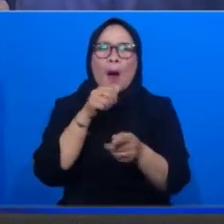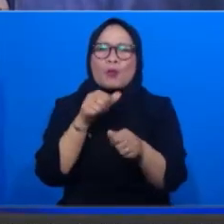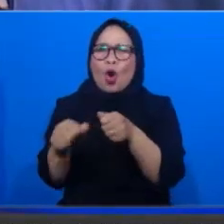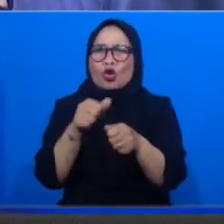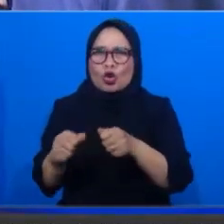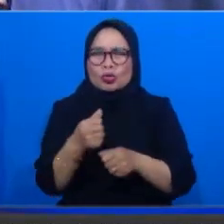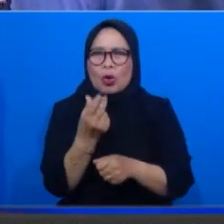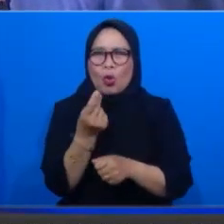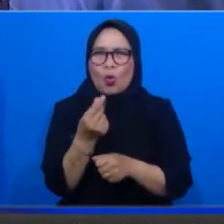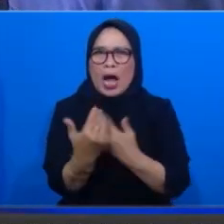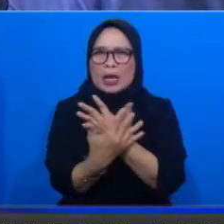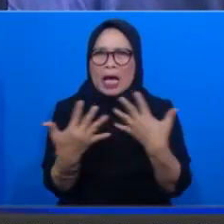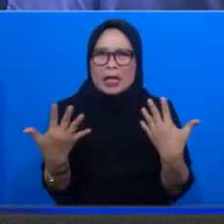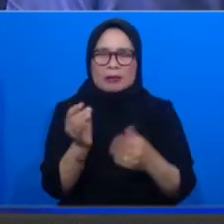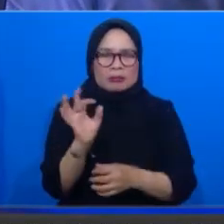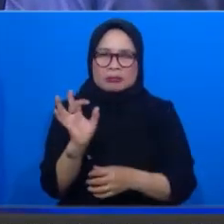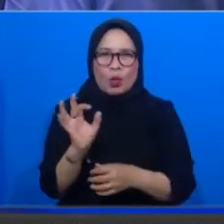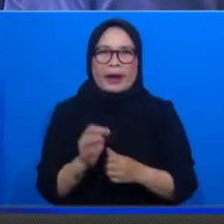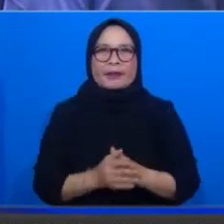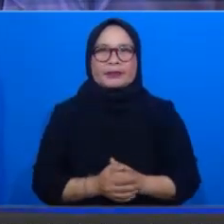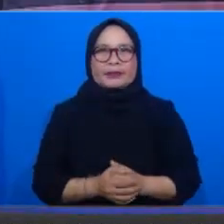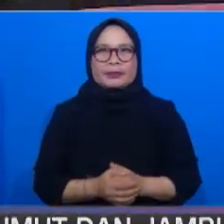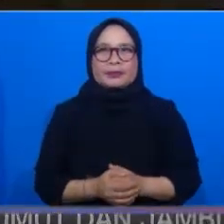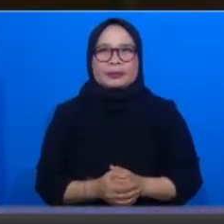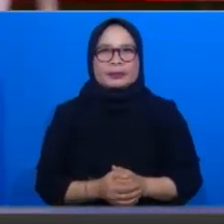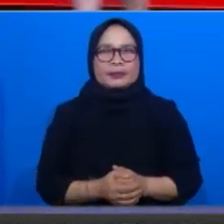simak laporan khas redaksi.